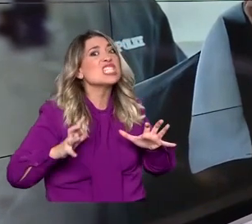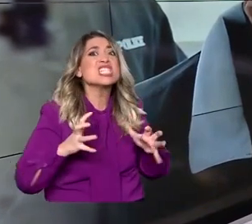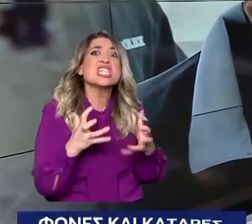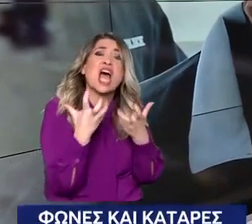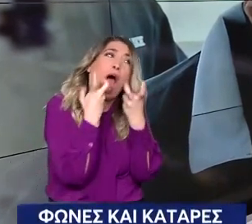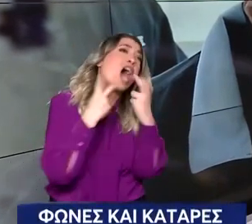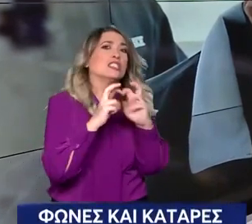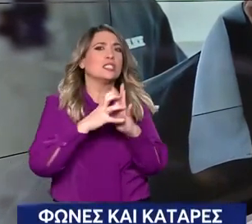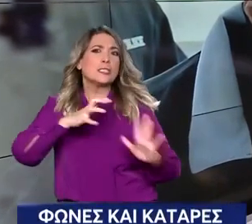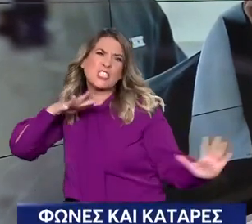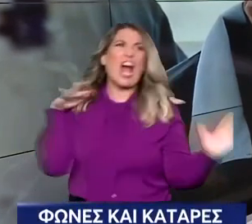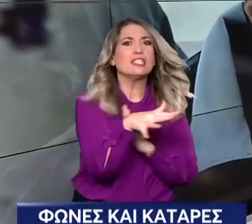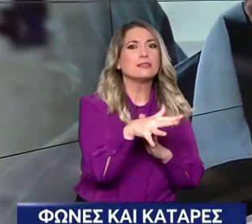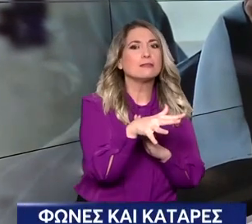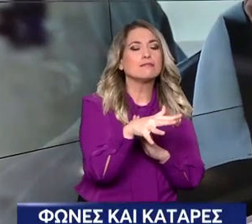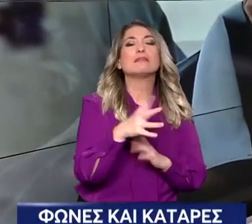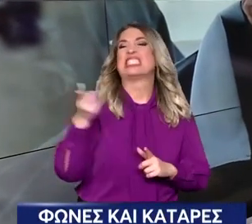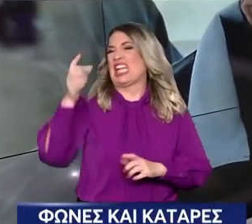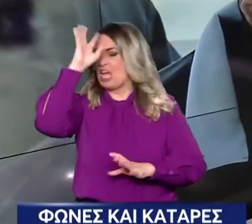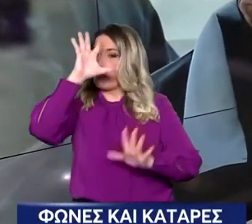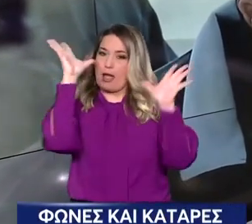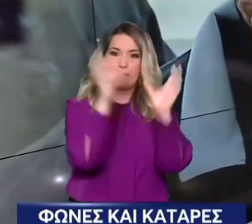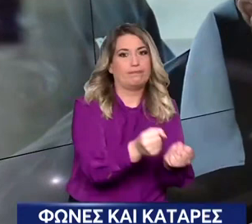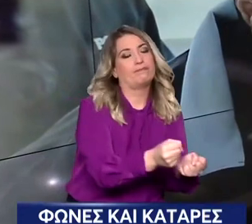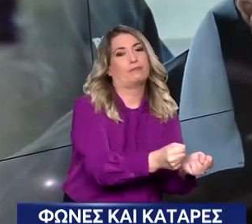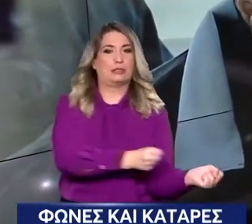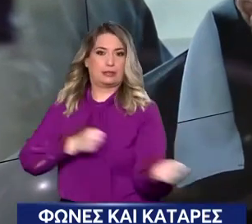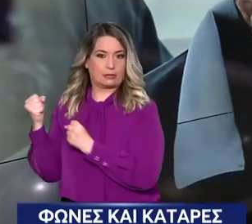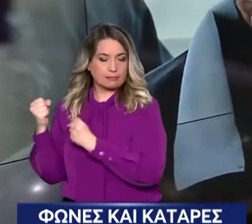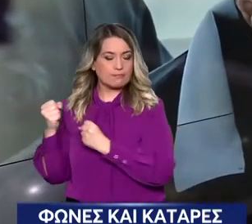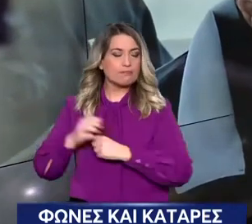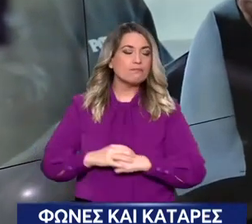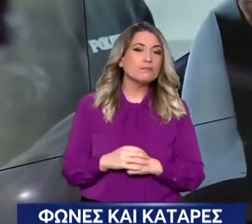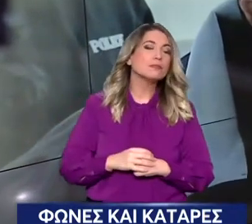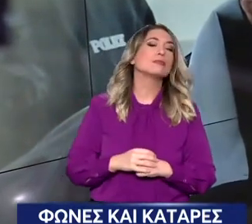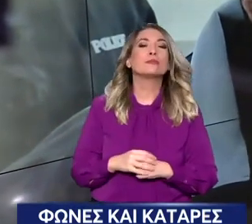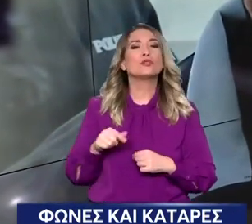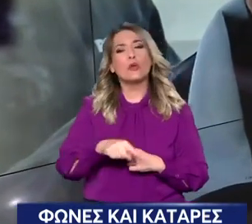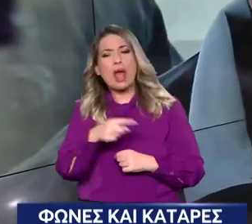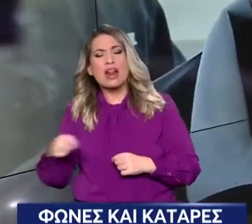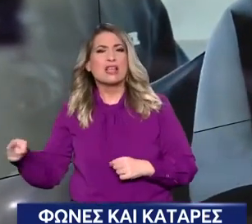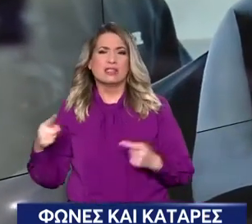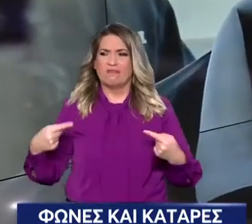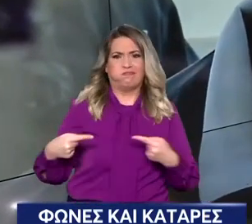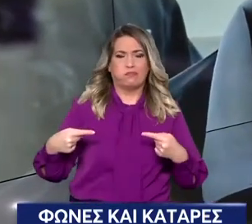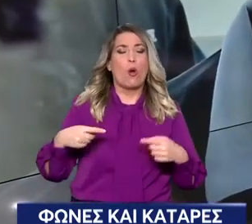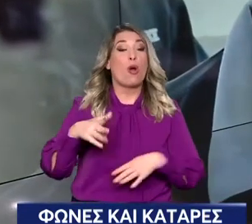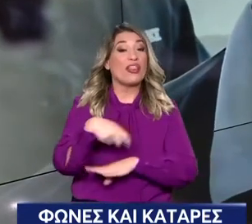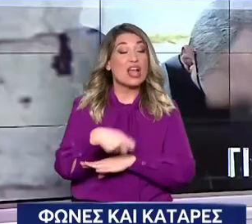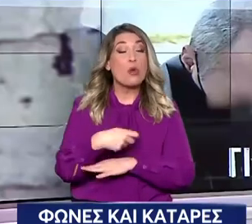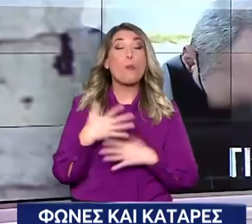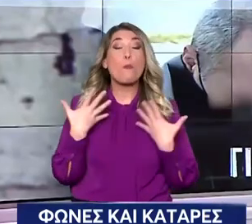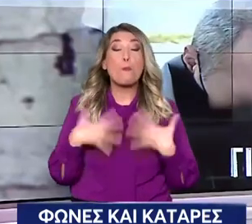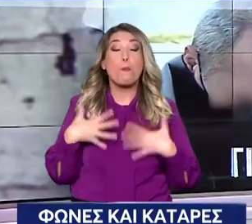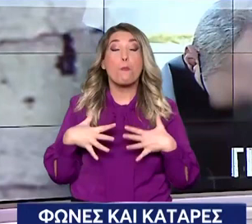φαίνεται ότι υπήρξε επεισόδιο σε βάρος και ενός άλλου από τους κατηγορούμενους κατά τη μεταγωγή του στα δικαστήρια τεράστια ένταση πάρα πάρα πολύ